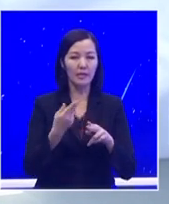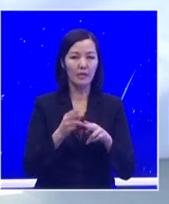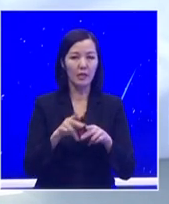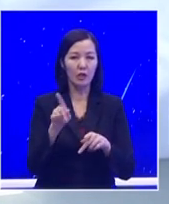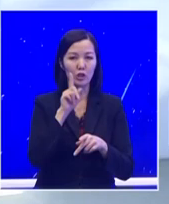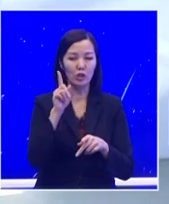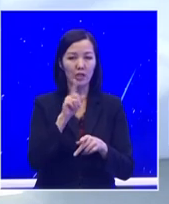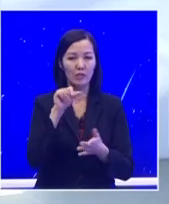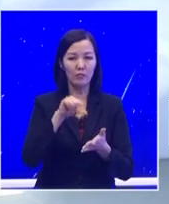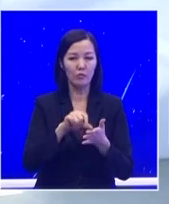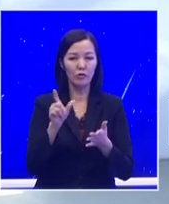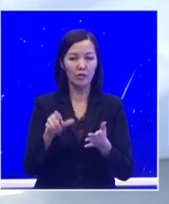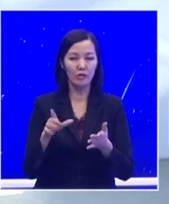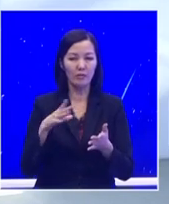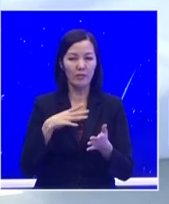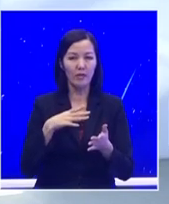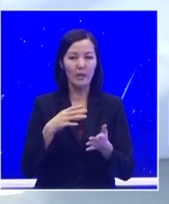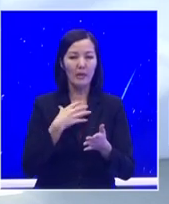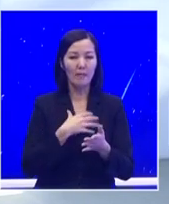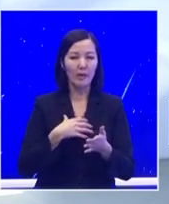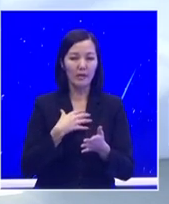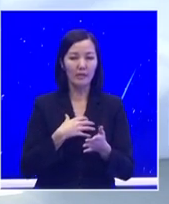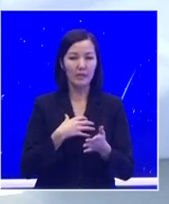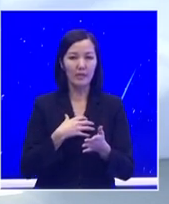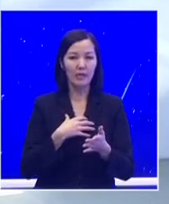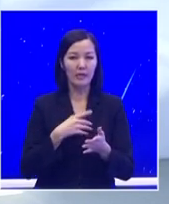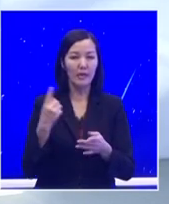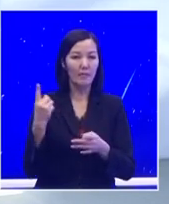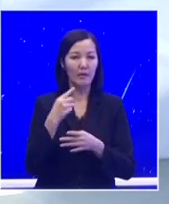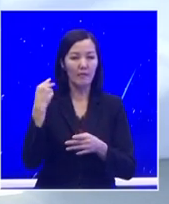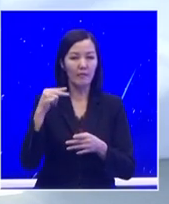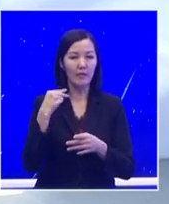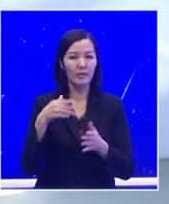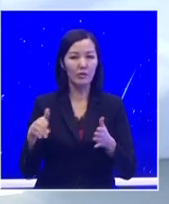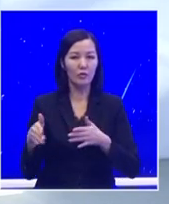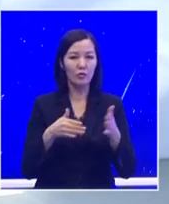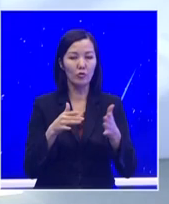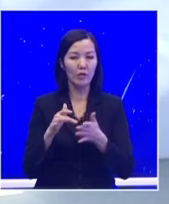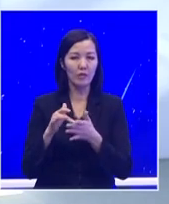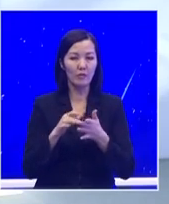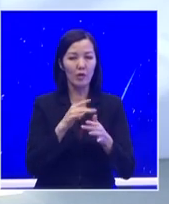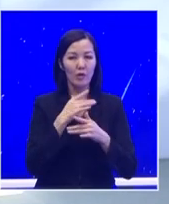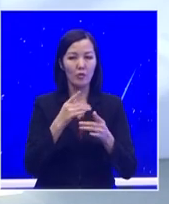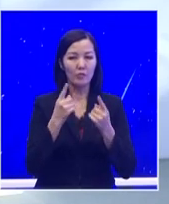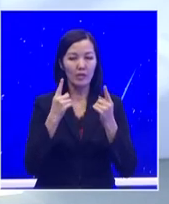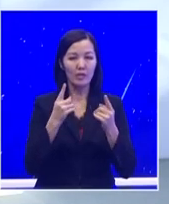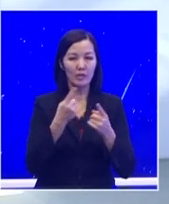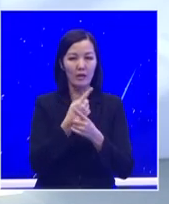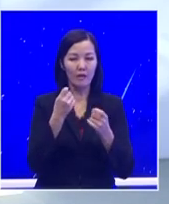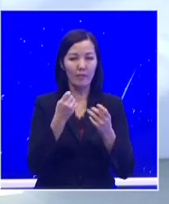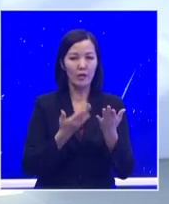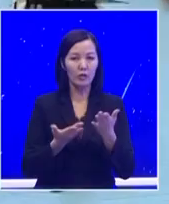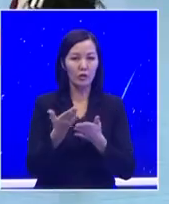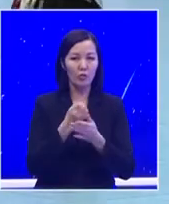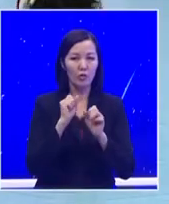мүшесімін. Бастау алған жобаны маңызды деп білемін. Тұңғыш президент жолымен экспедициясы негізінде көптеген тың ақпараттар аламыз деген